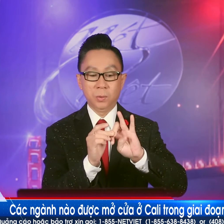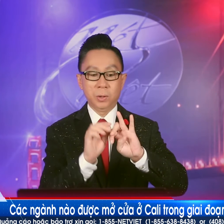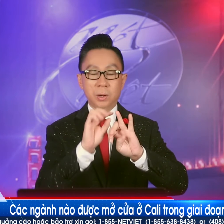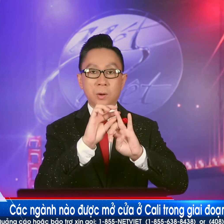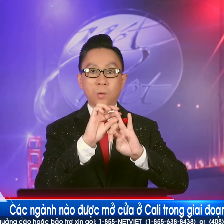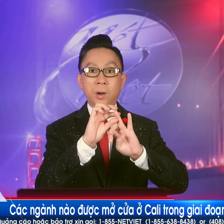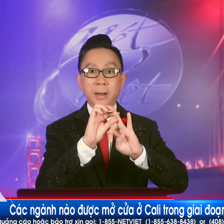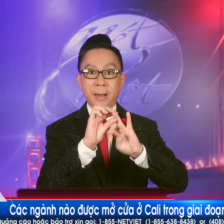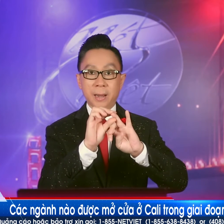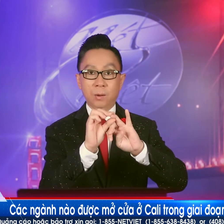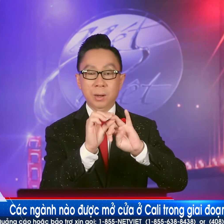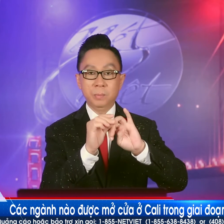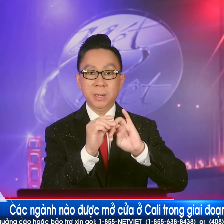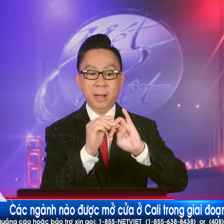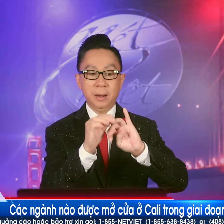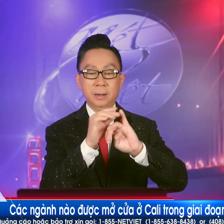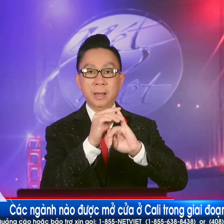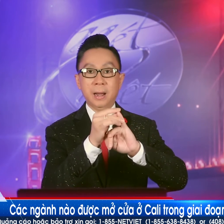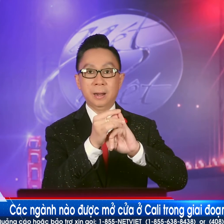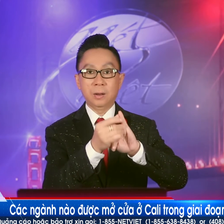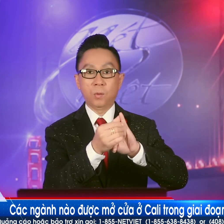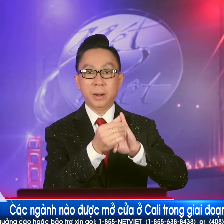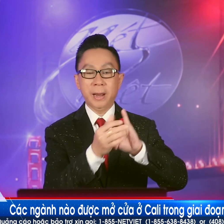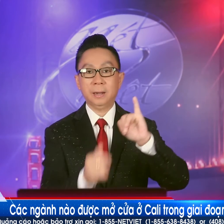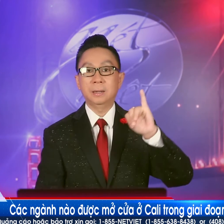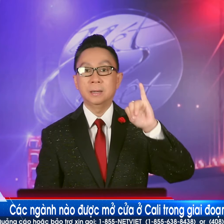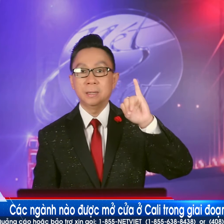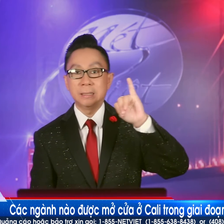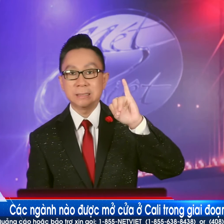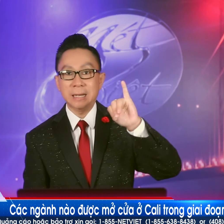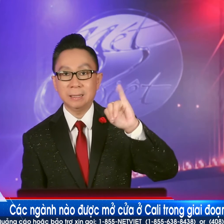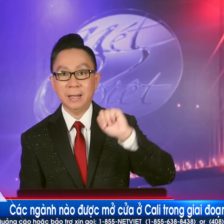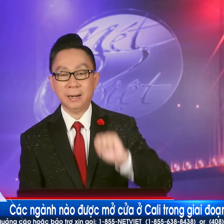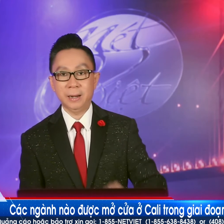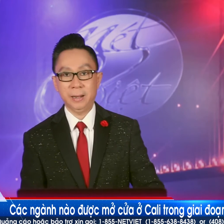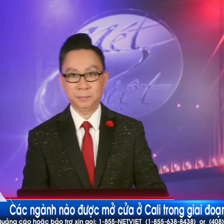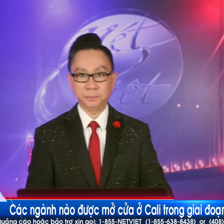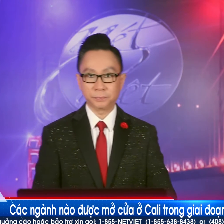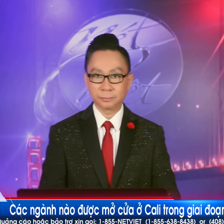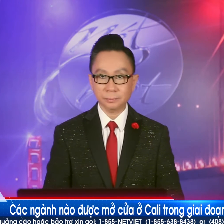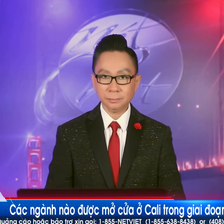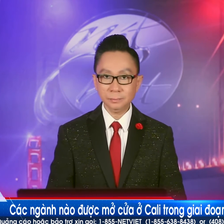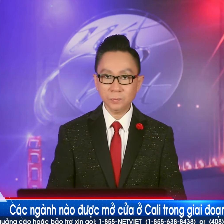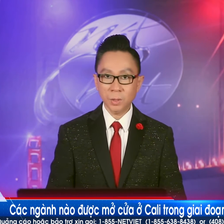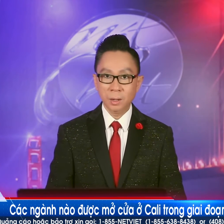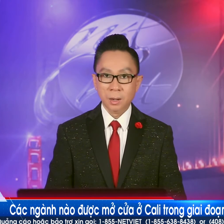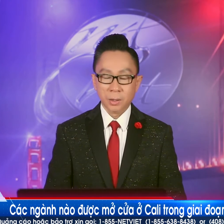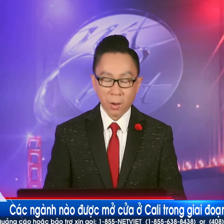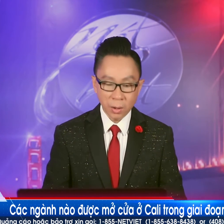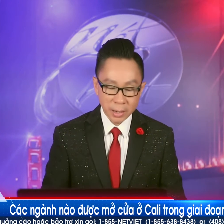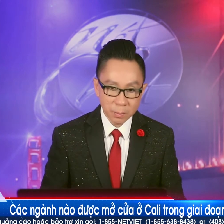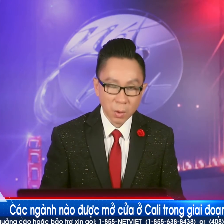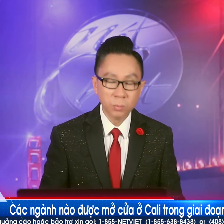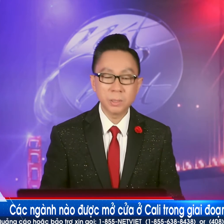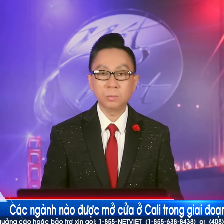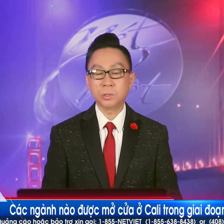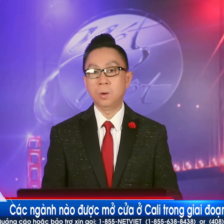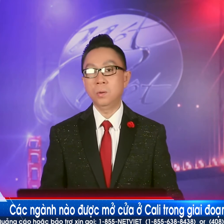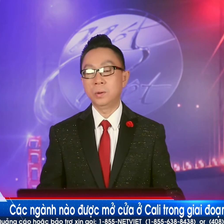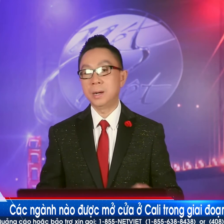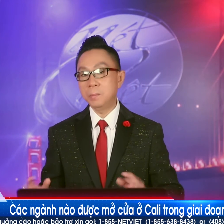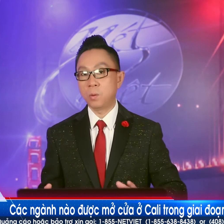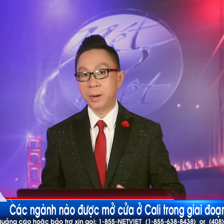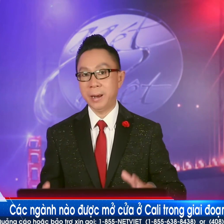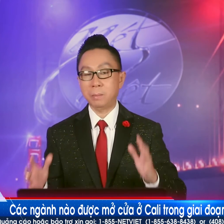Francisco, quận hạt Alameda và quận hạt Santa Clara. Đó là 4 trong